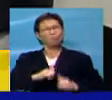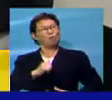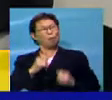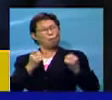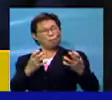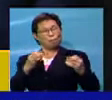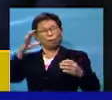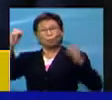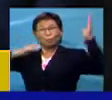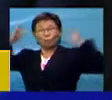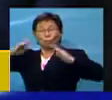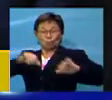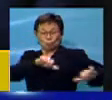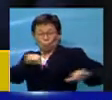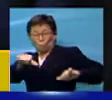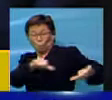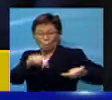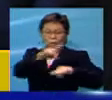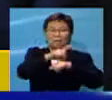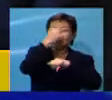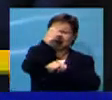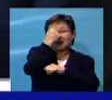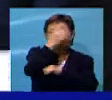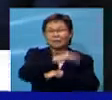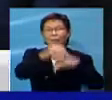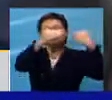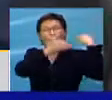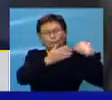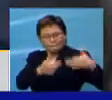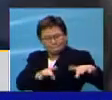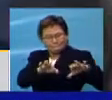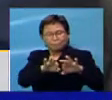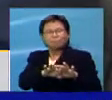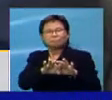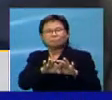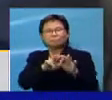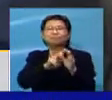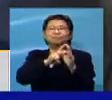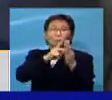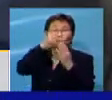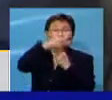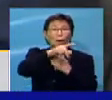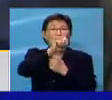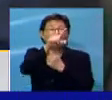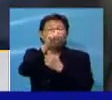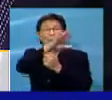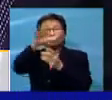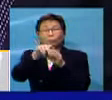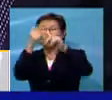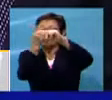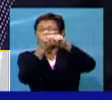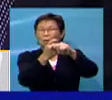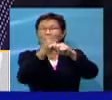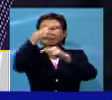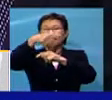banyak Syarikat Malaysia yang aktif di India termasuk memainkan peranan penting dalam projek berprofil tinggi ini termasuk pembinaan